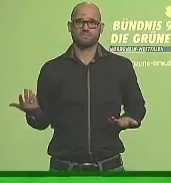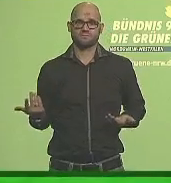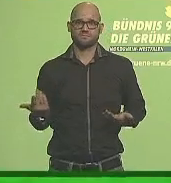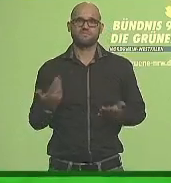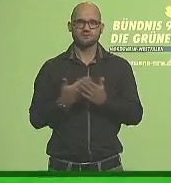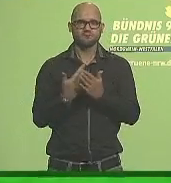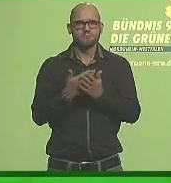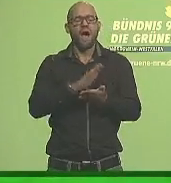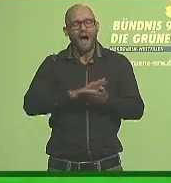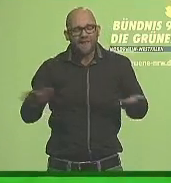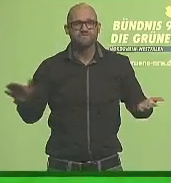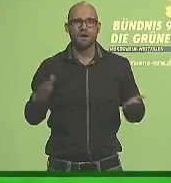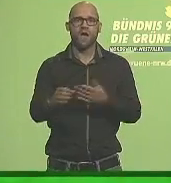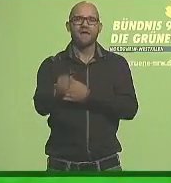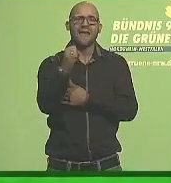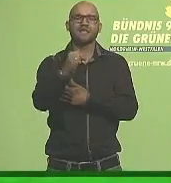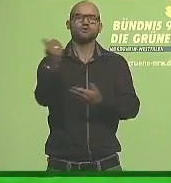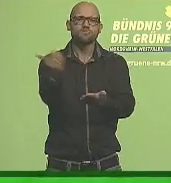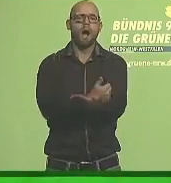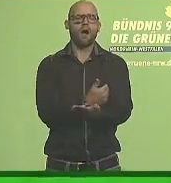Energie sparen.